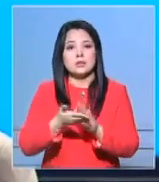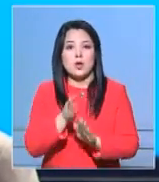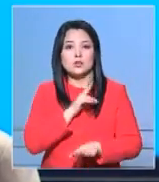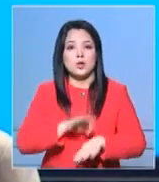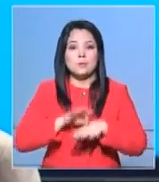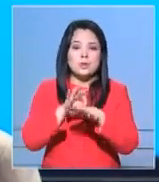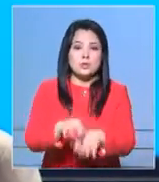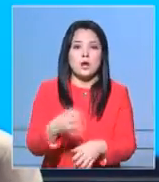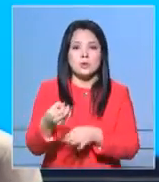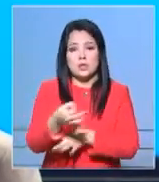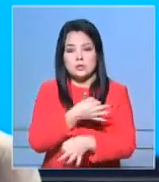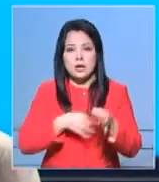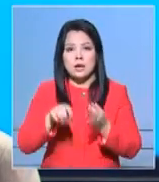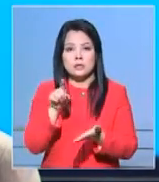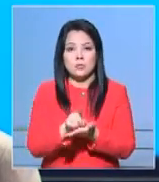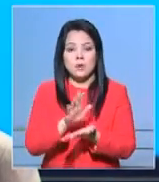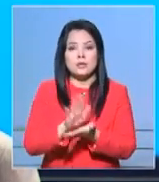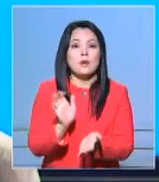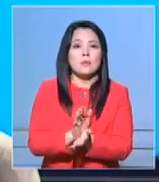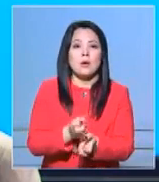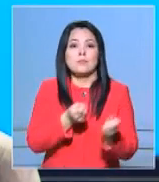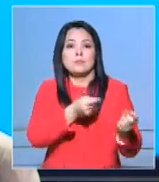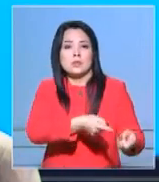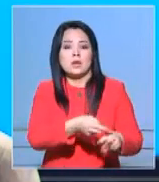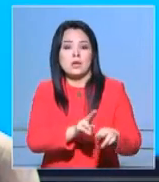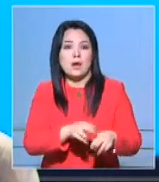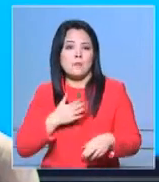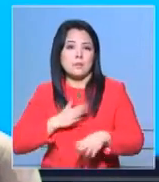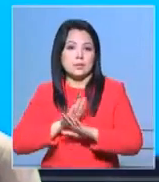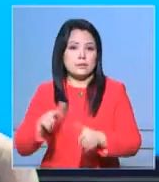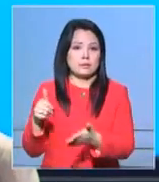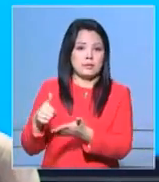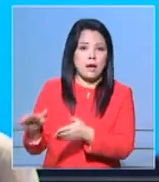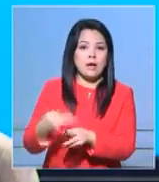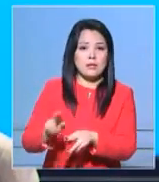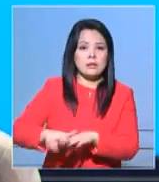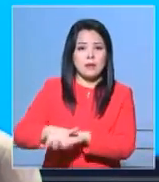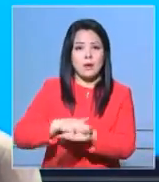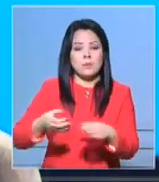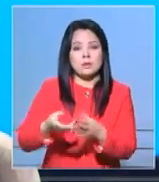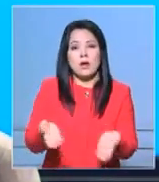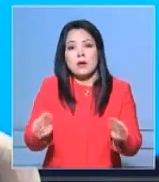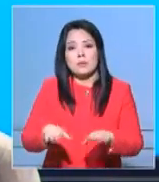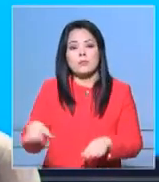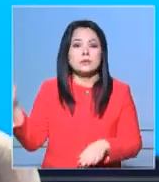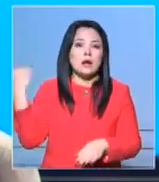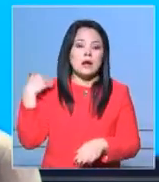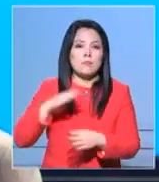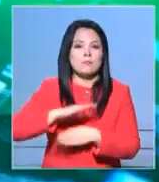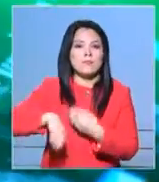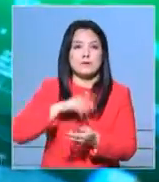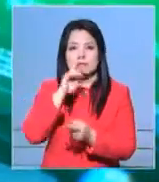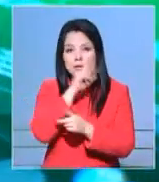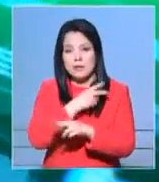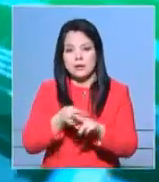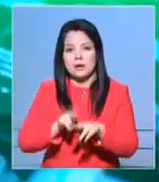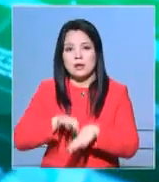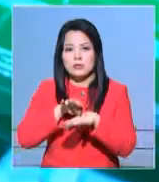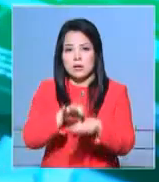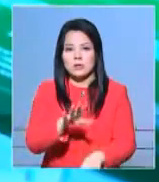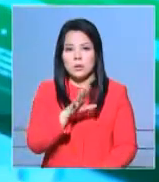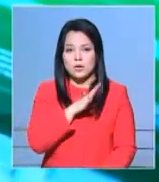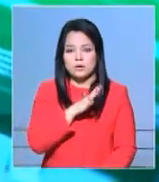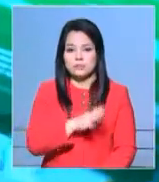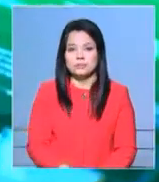жүргізетін боламыз. Бұл қоқыс біздік емес. Нью-Йорктағы сотысы бұрынғы үкіметтен қалған былық. Ал